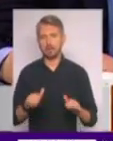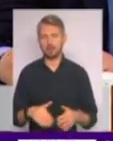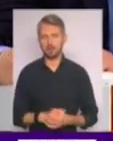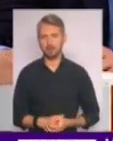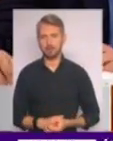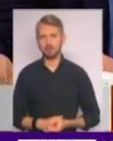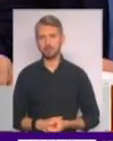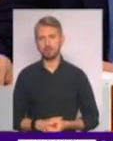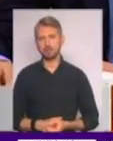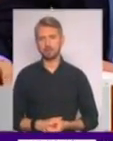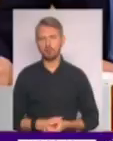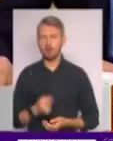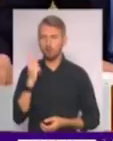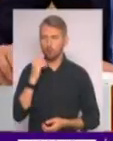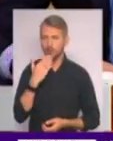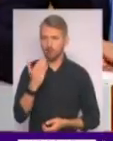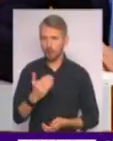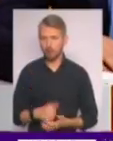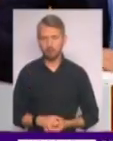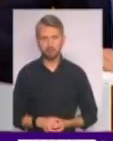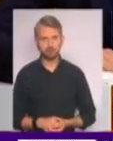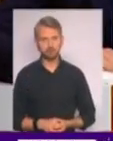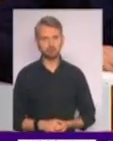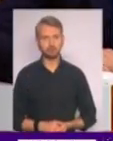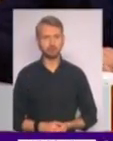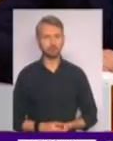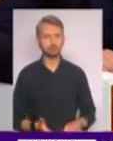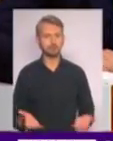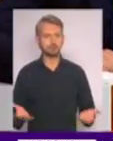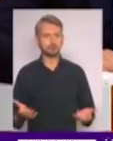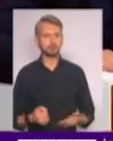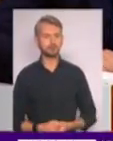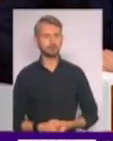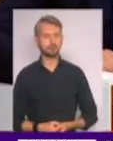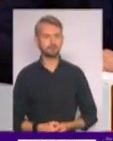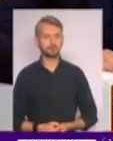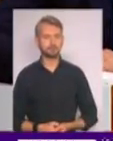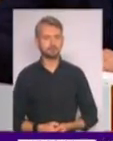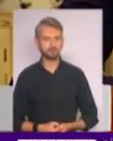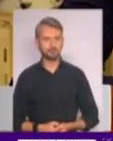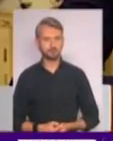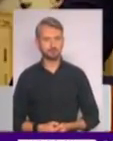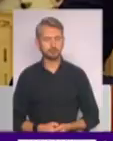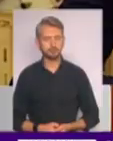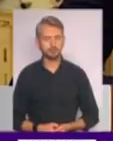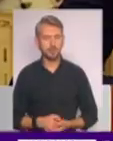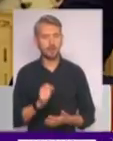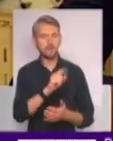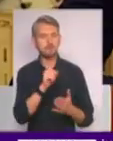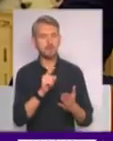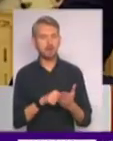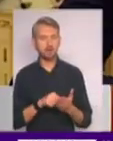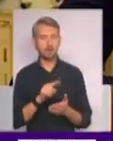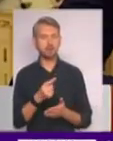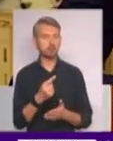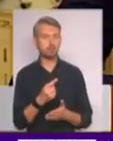Угу. Почули, дякуємо, вдячні за запитання. Прошу, пане Вадиме, не обійшлися ми без цього запитання в нашому ефірі. Питання, ну, чому